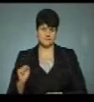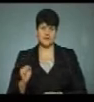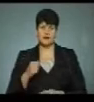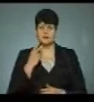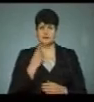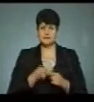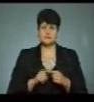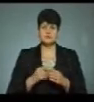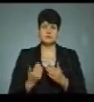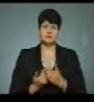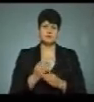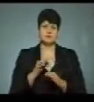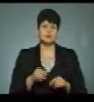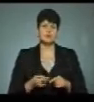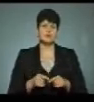дивіться про таке.